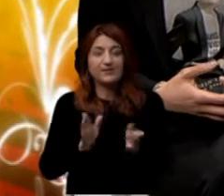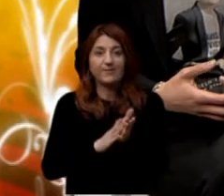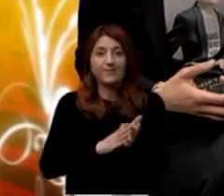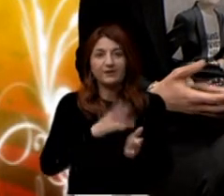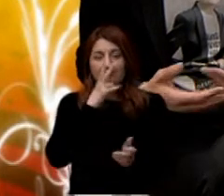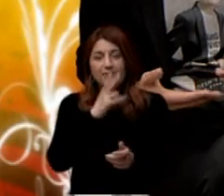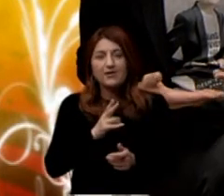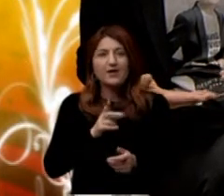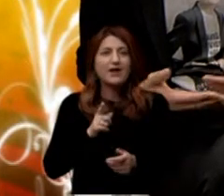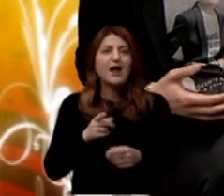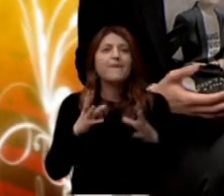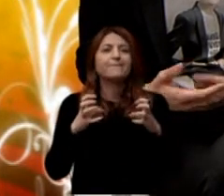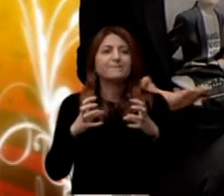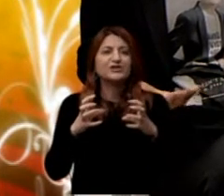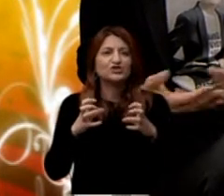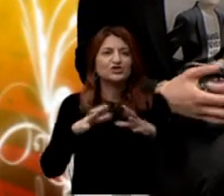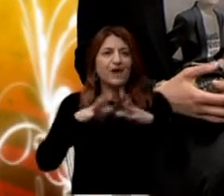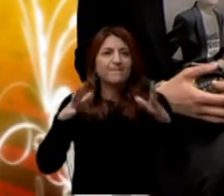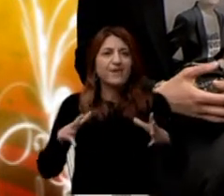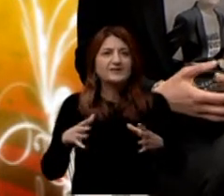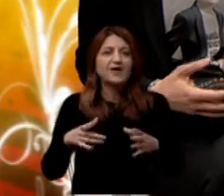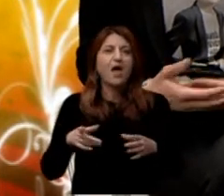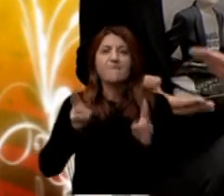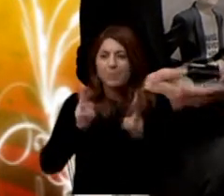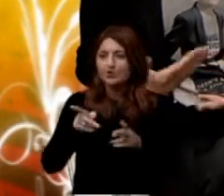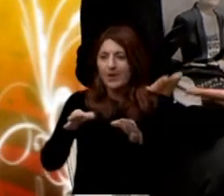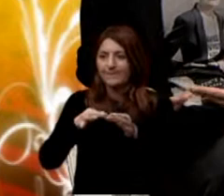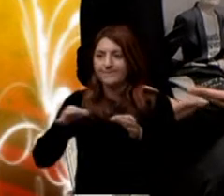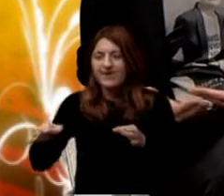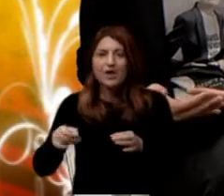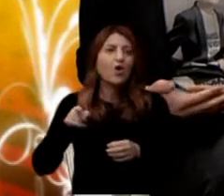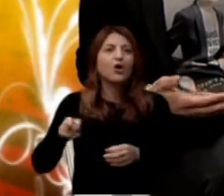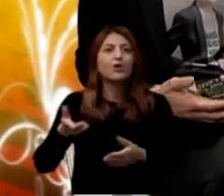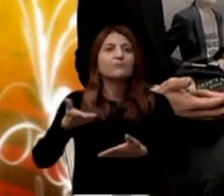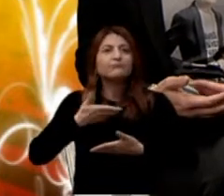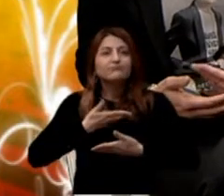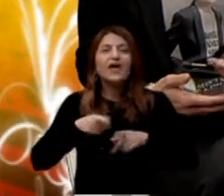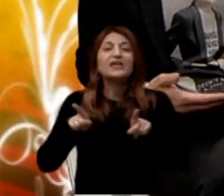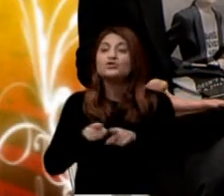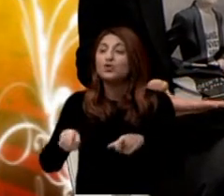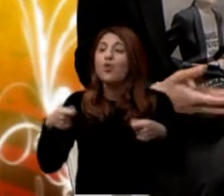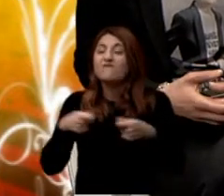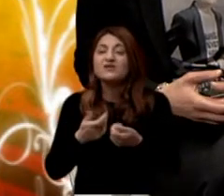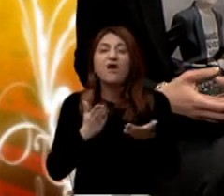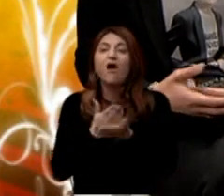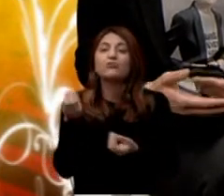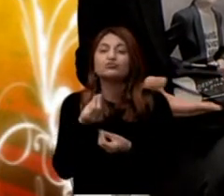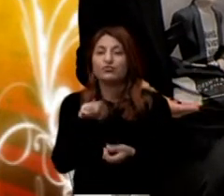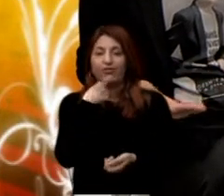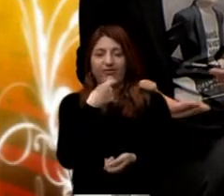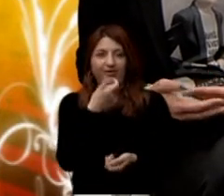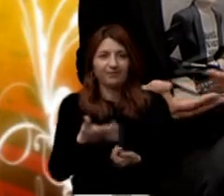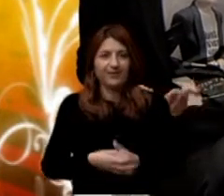recimo, status mišićne mase uz pomoć dinamometrije, koja nam isto jako dobro korelira sa nutritivnim statusom